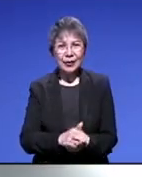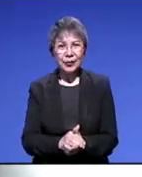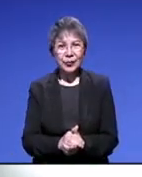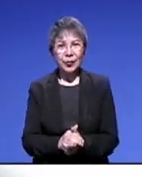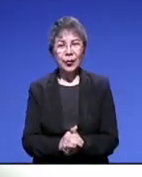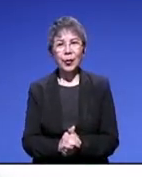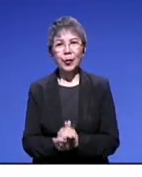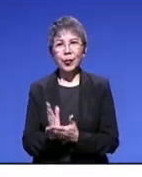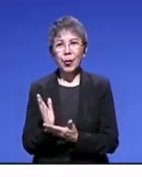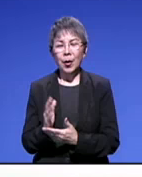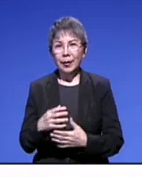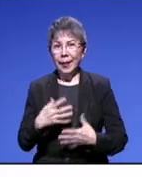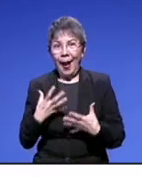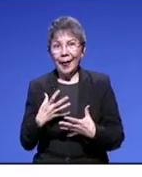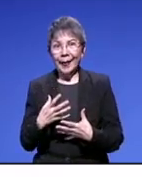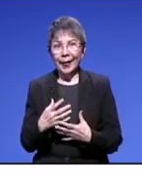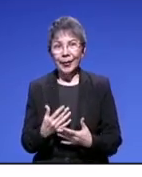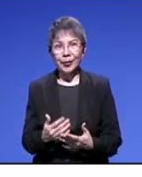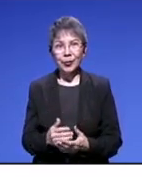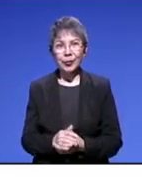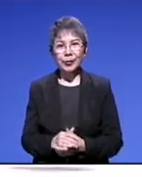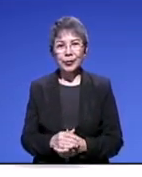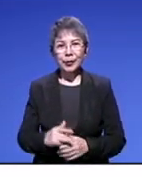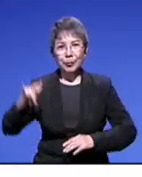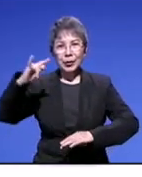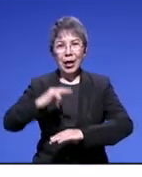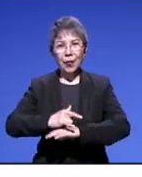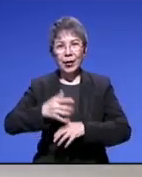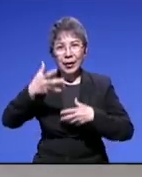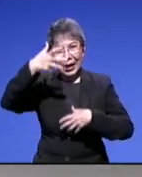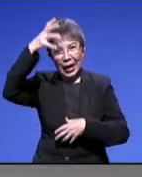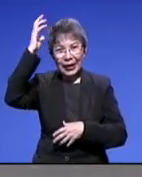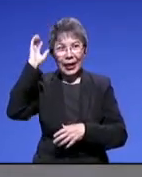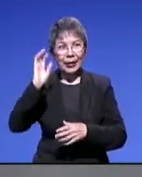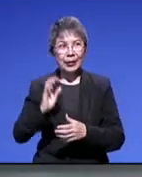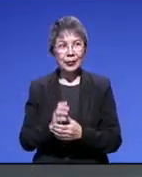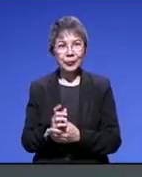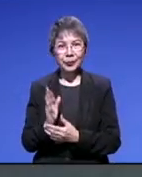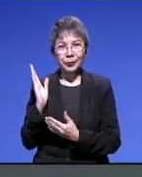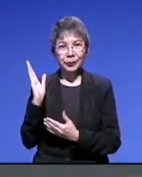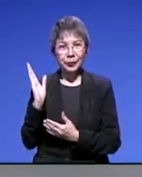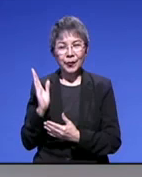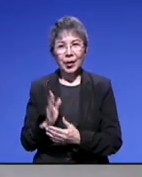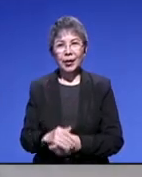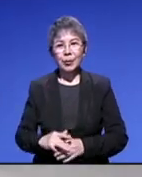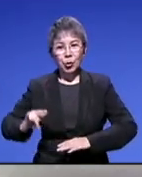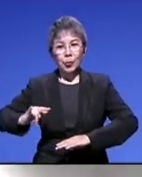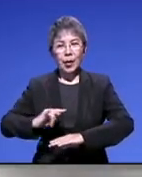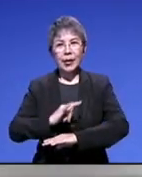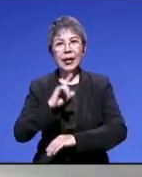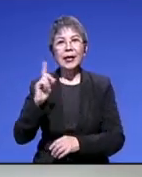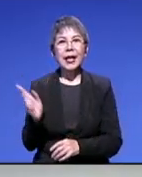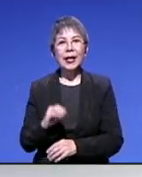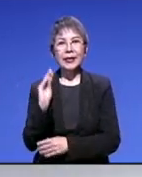Pemandangan tidak lazim muncul di dalam kabin pesawat Lion Air JT293 Pekanbaru Cengkareng, Kamis 14 Februari